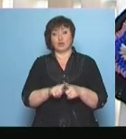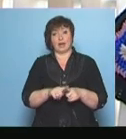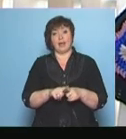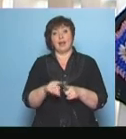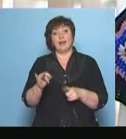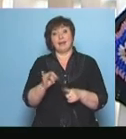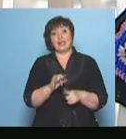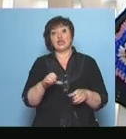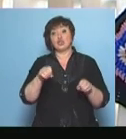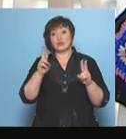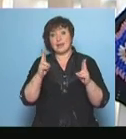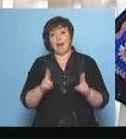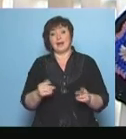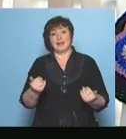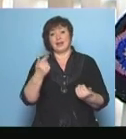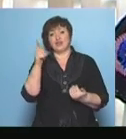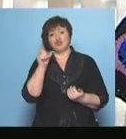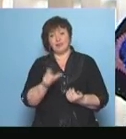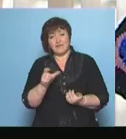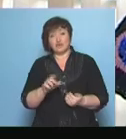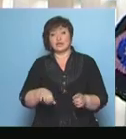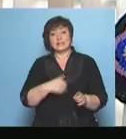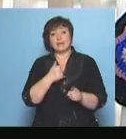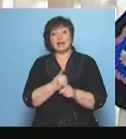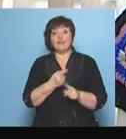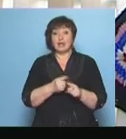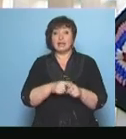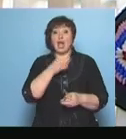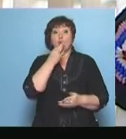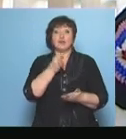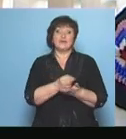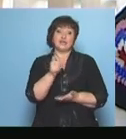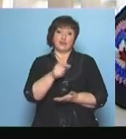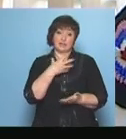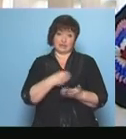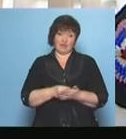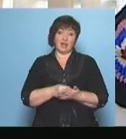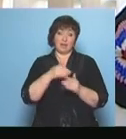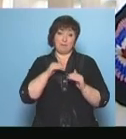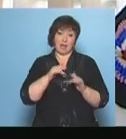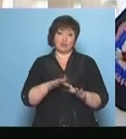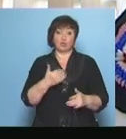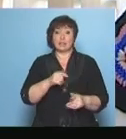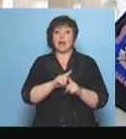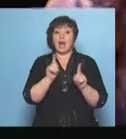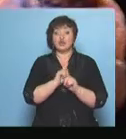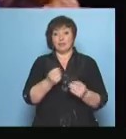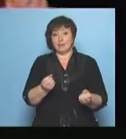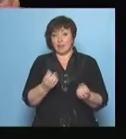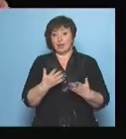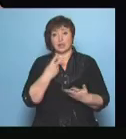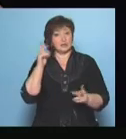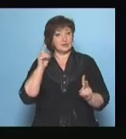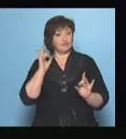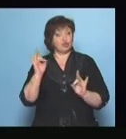И социальные, и человеческие. И самое главное – это ответственность человека за свои поступки. Мне кажется, сегодня она особенно ярко звучит. Зрители